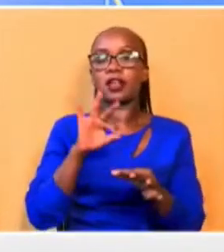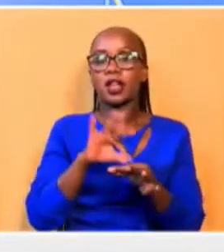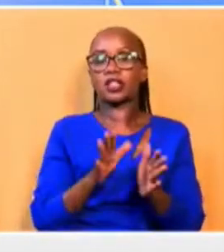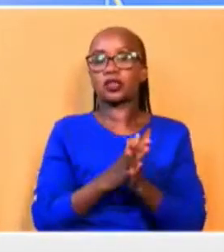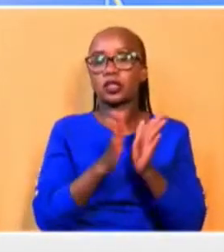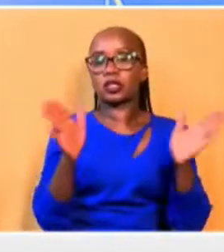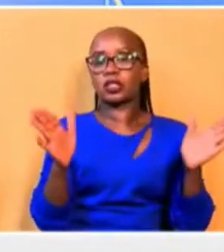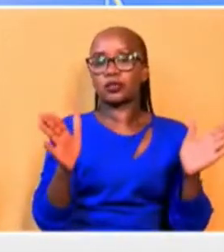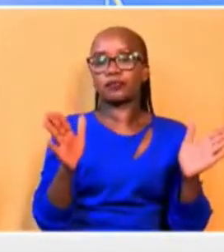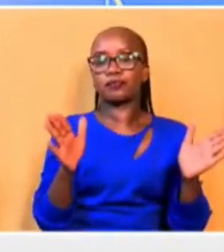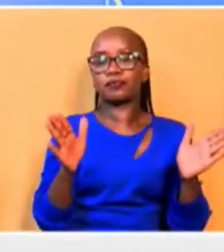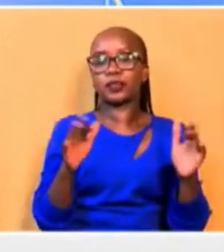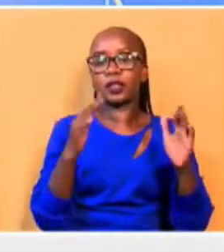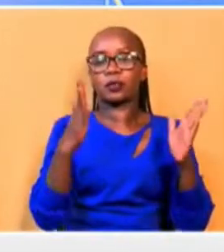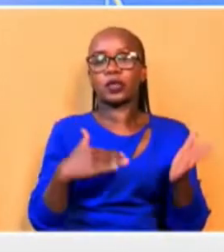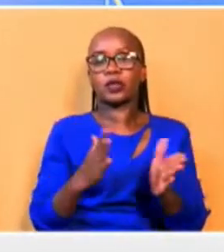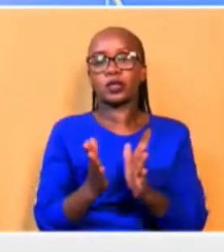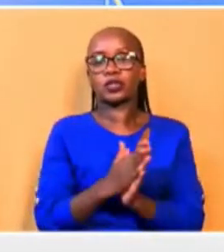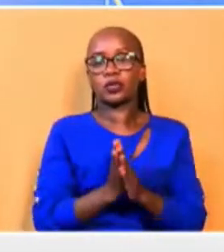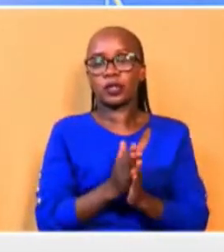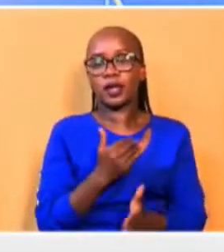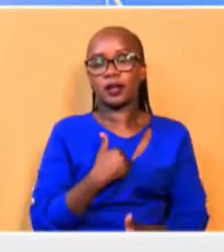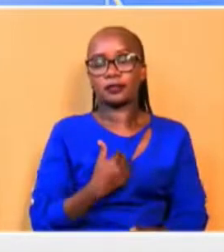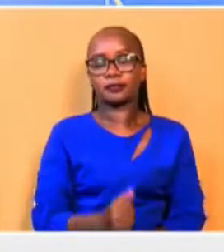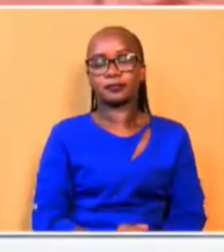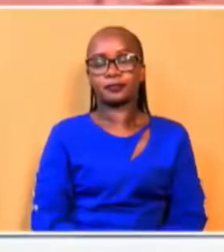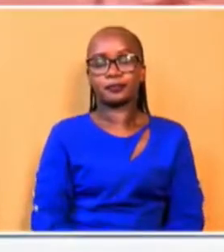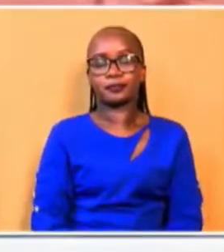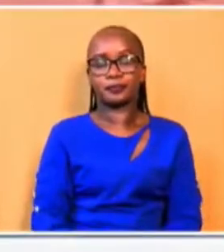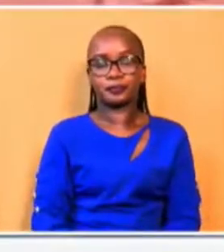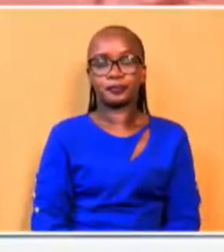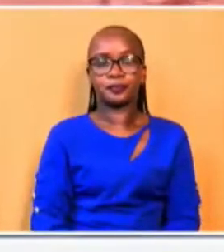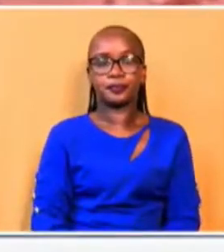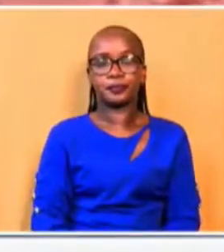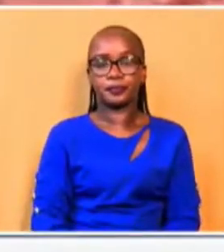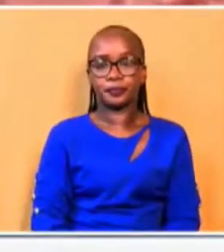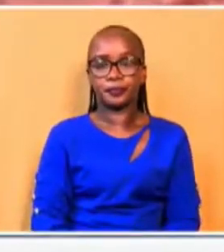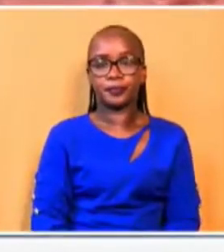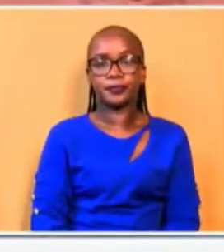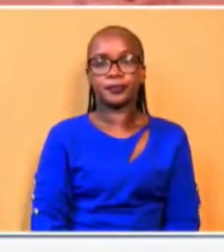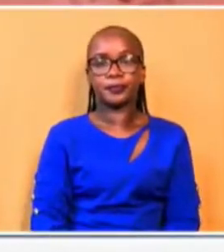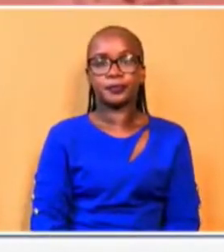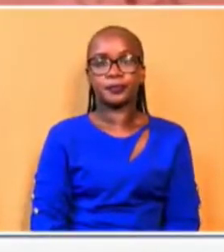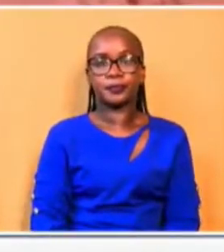mkuu ujao. Dennis Mnene na taarifa hiyo kwa kina.